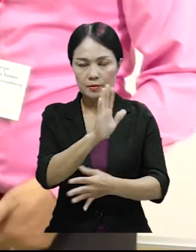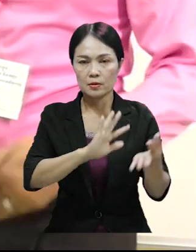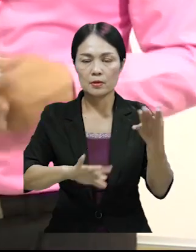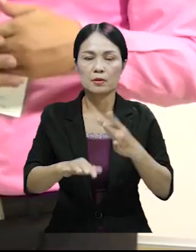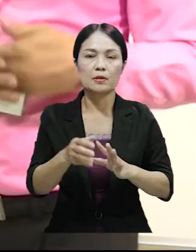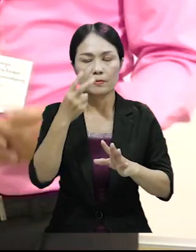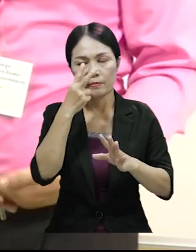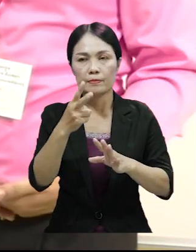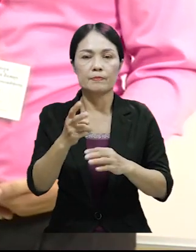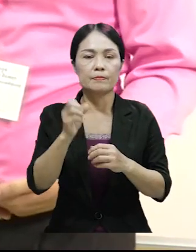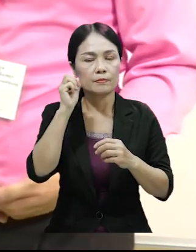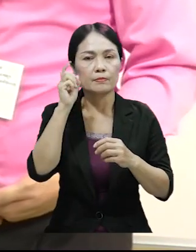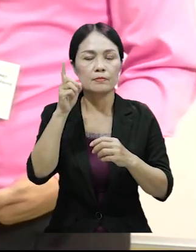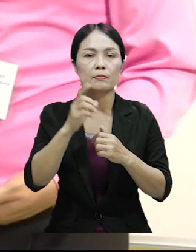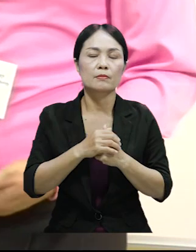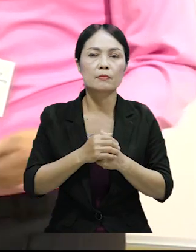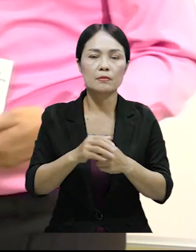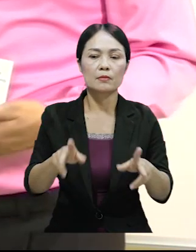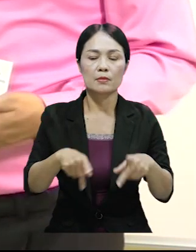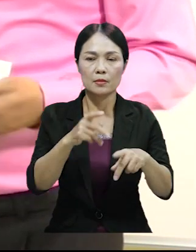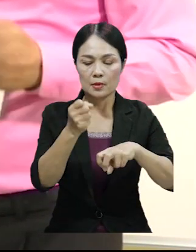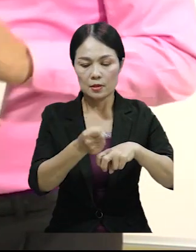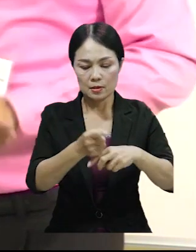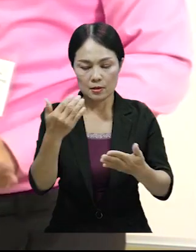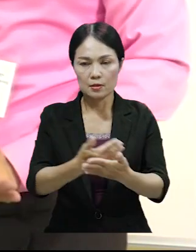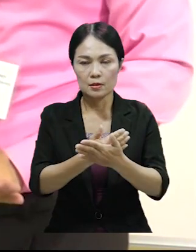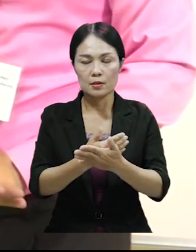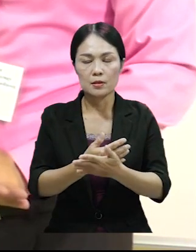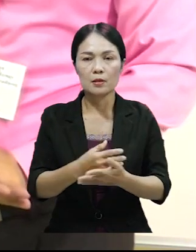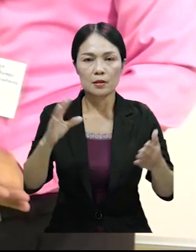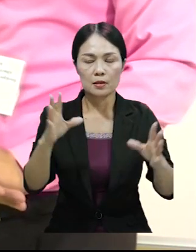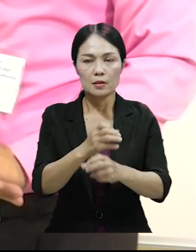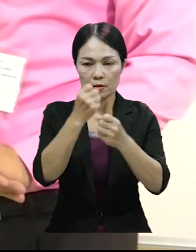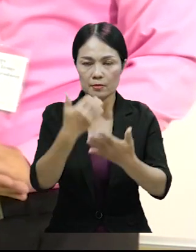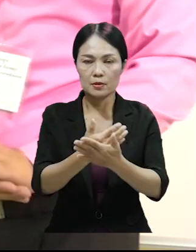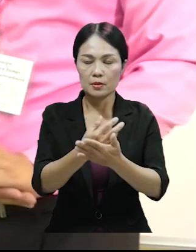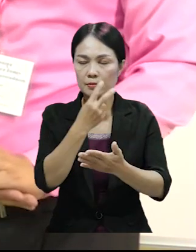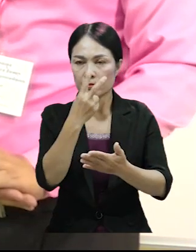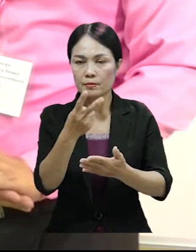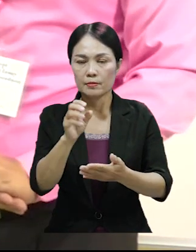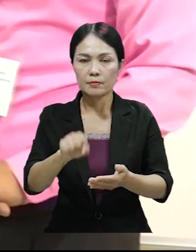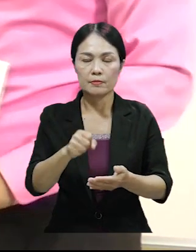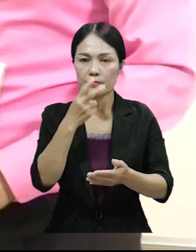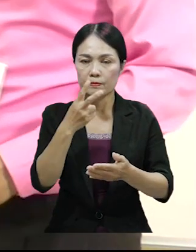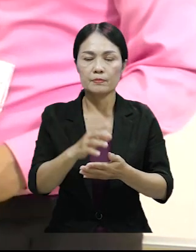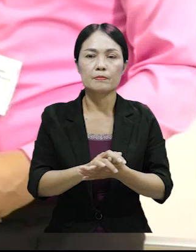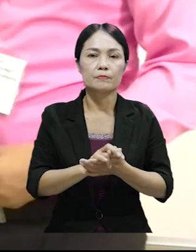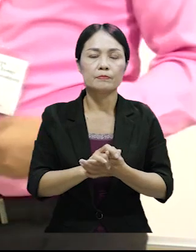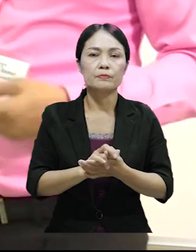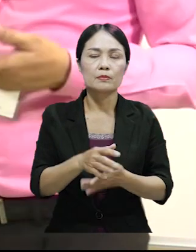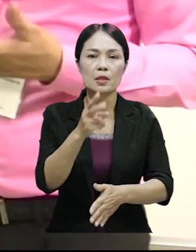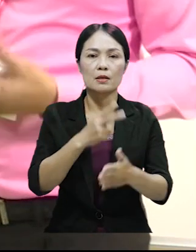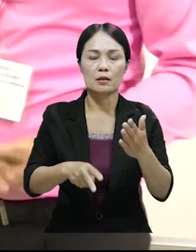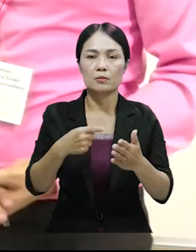ល់ហើយកូនក៏ធ្លាប់ឃើញដែរពិសេសក្នុងឱកាសចូលឆ្នាំថ្មីទើបតែចប់ថ្មីថ្មីហ្នឹងផ្នែកកូនអាចបានឃើញណាកូនណាតោះ